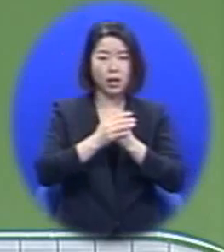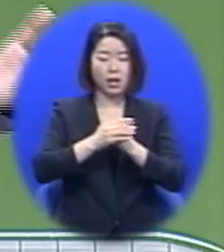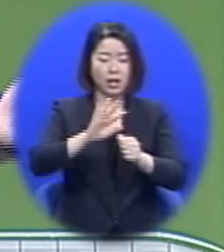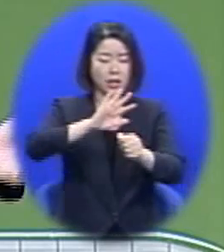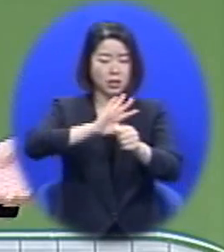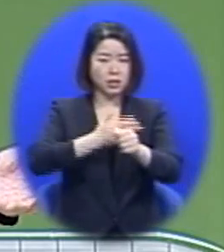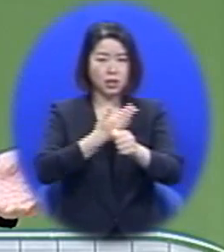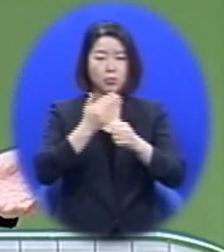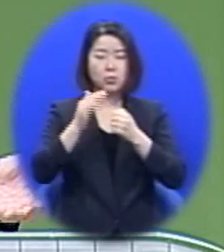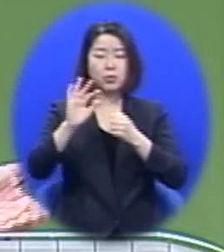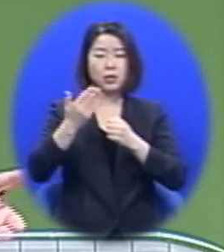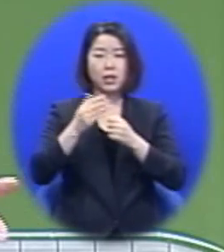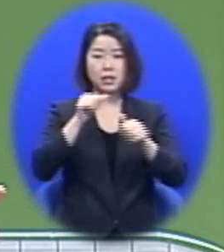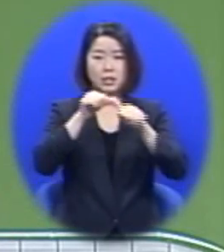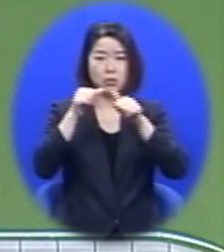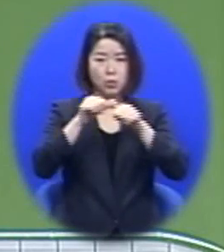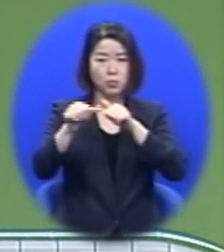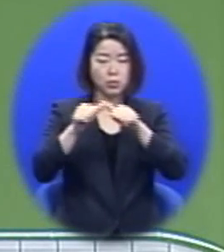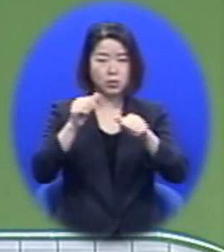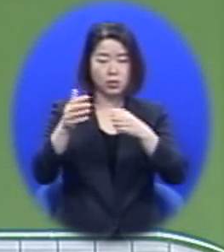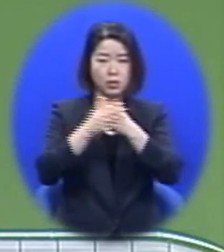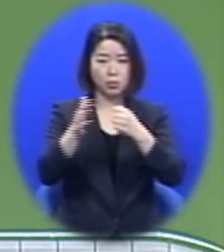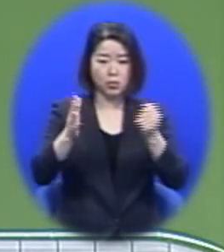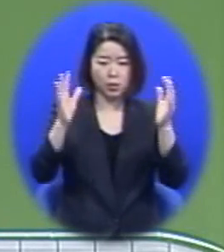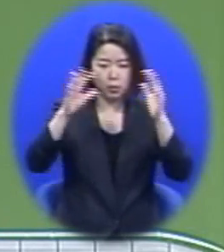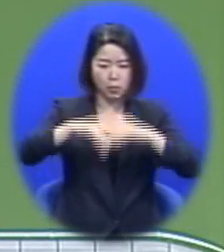스캔들 때문에 무너진 사건이 있었습니다.